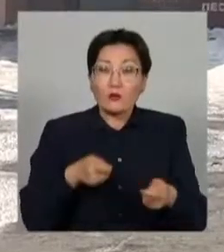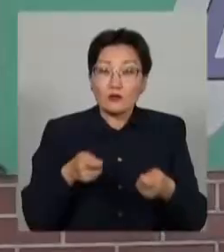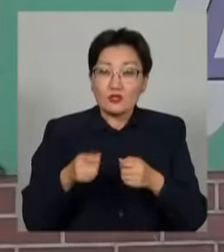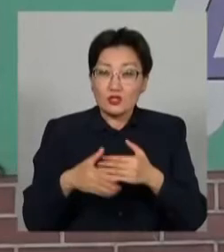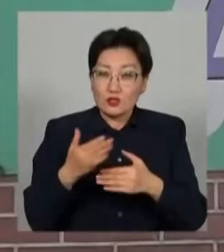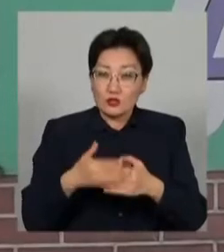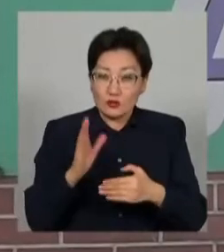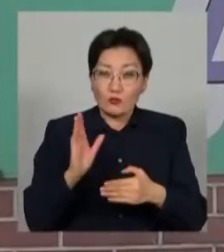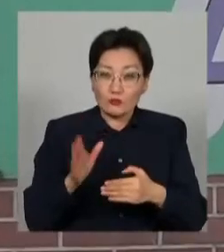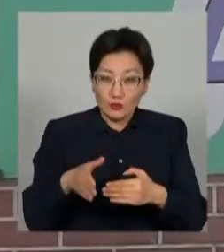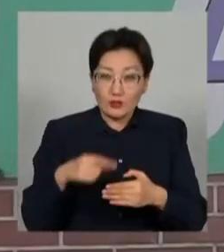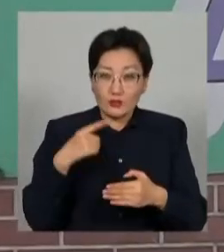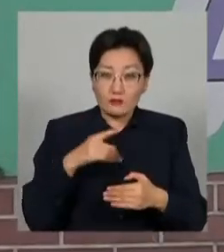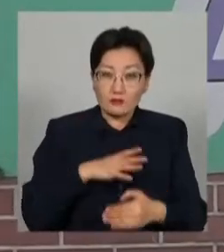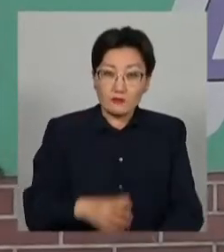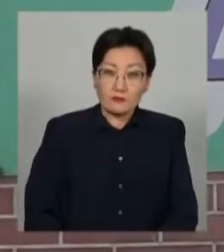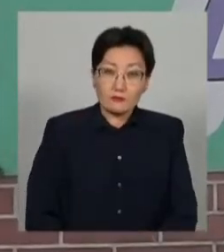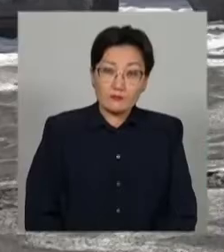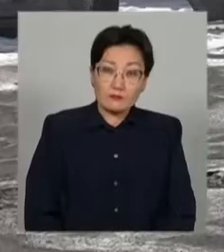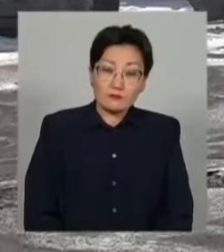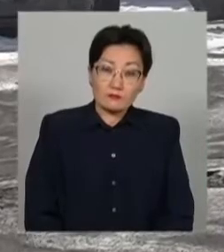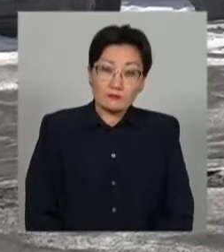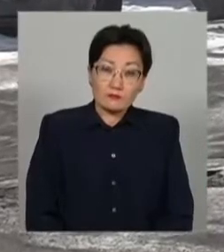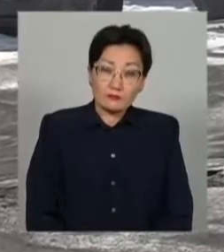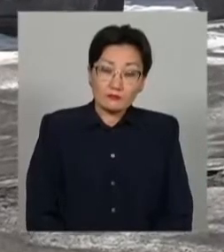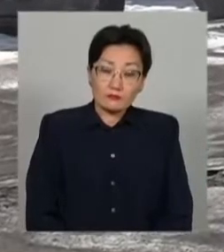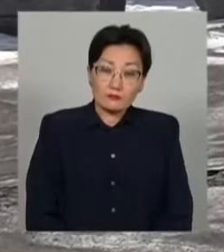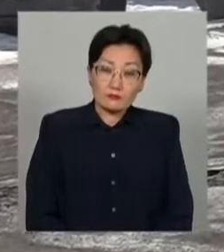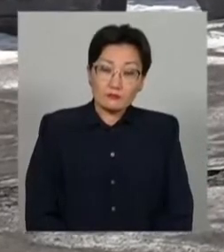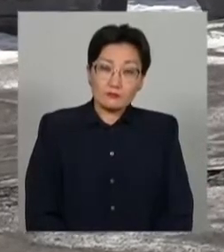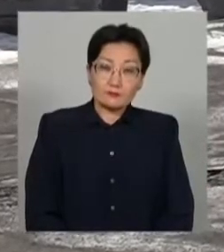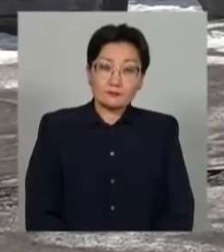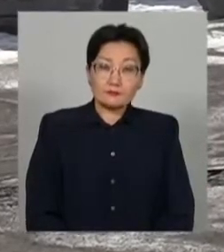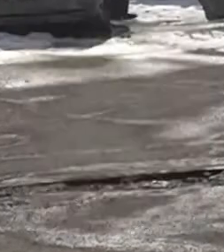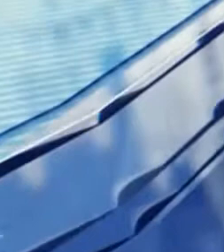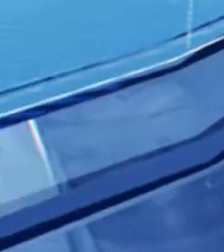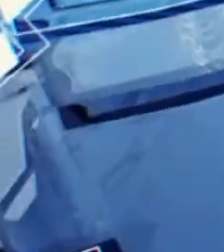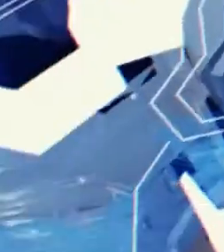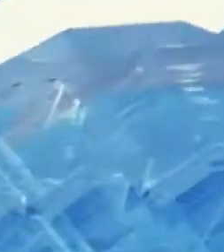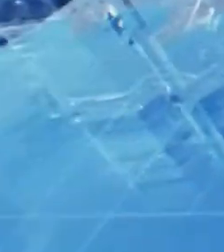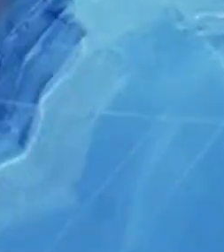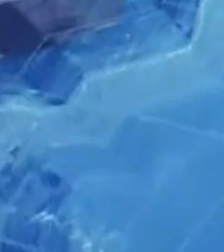жазалауға тура келетінін ескертті. Наскен Еркін, Медет Саматұлы, Алматы телеарнасы.